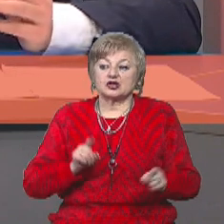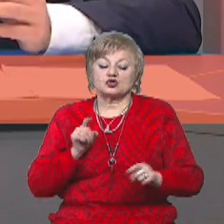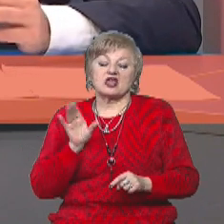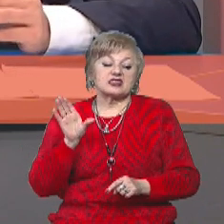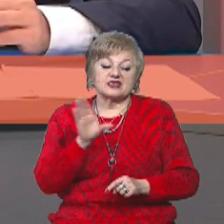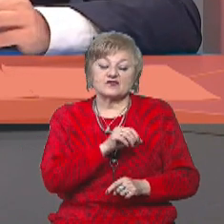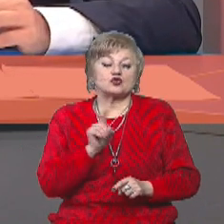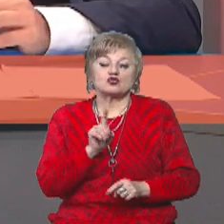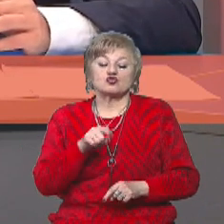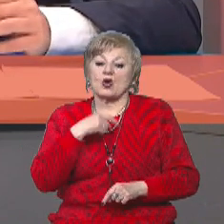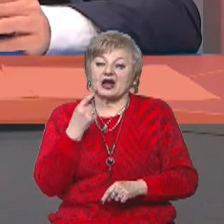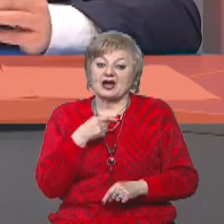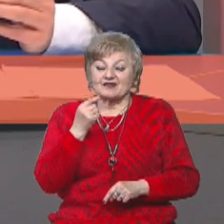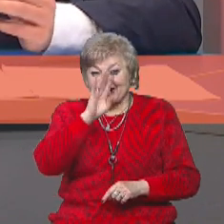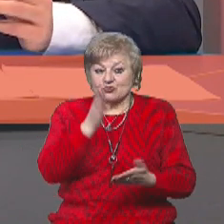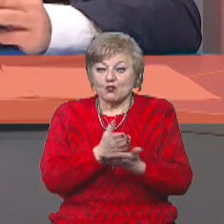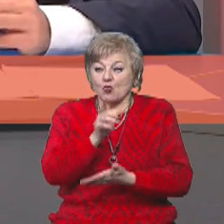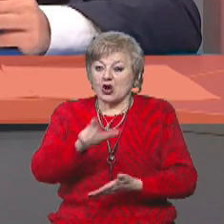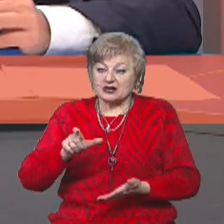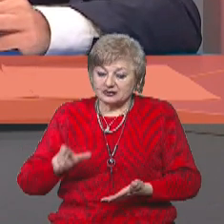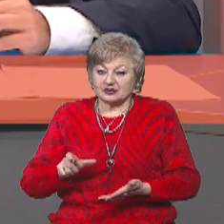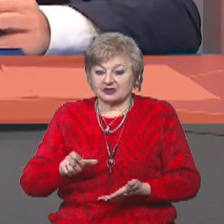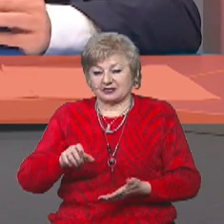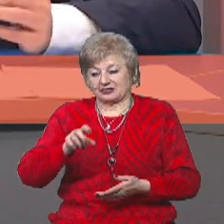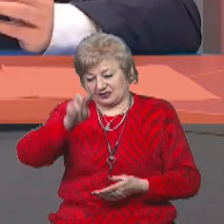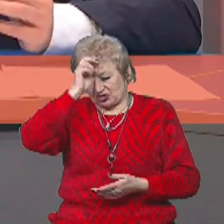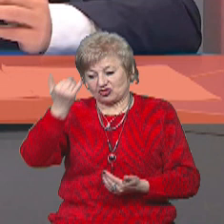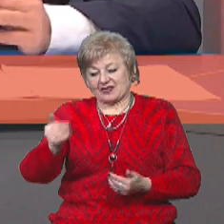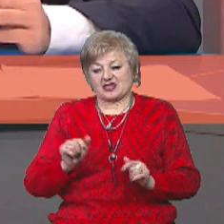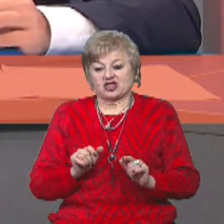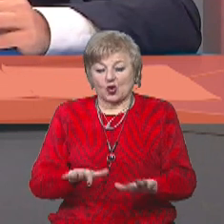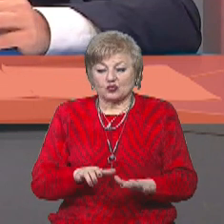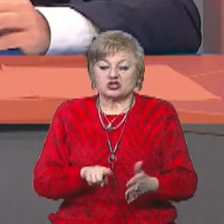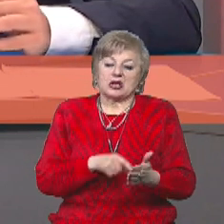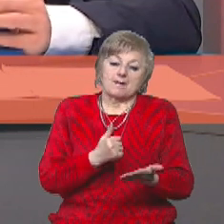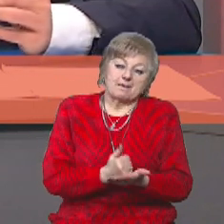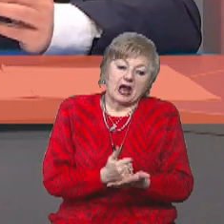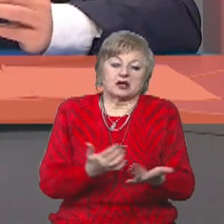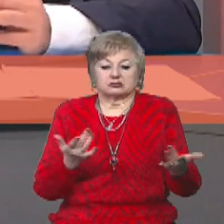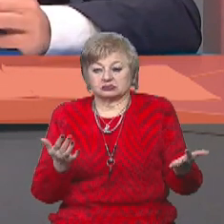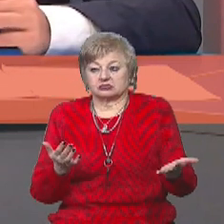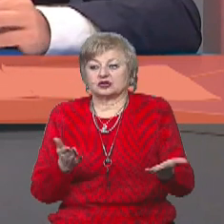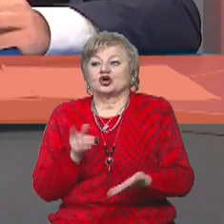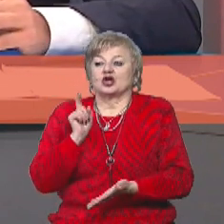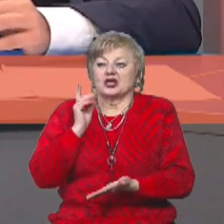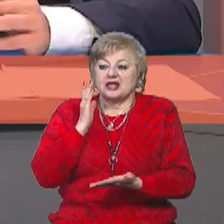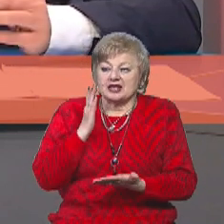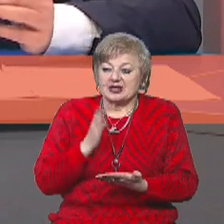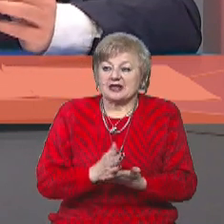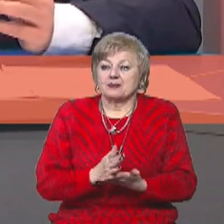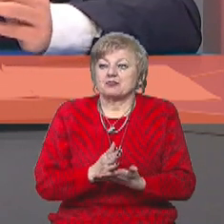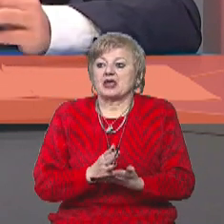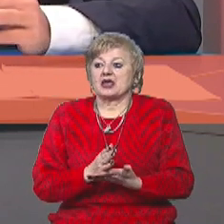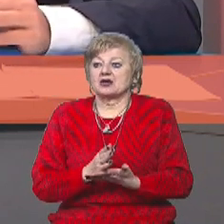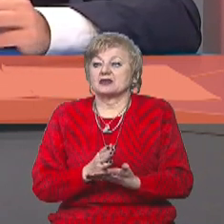що кажуть політики, державні діячі, іноді мери і так далі, має під